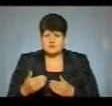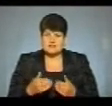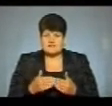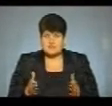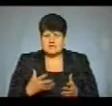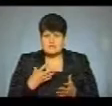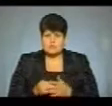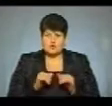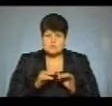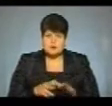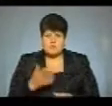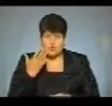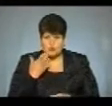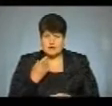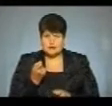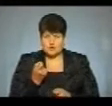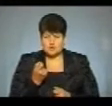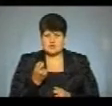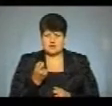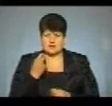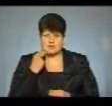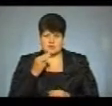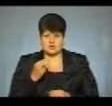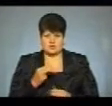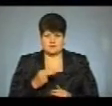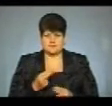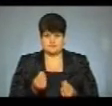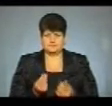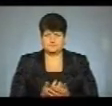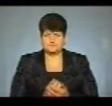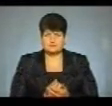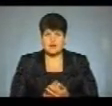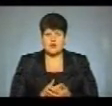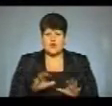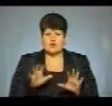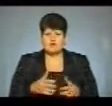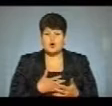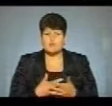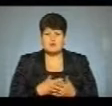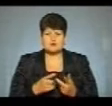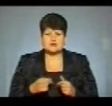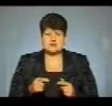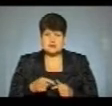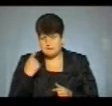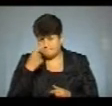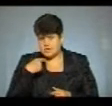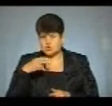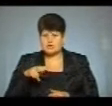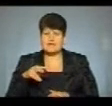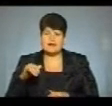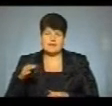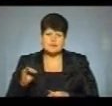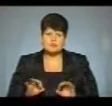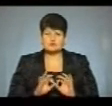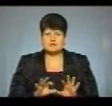вже свою справу, коли вже я трошечки більше стала краще на ноги. Голова громадської організації «Персоналіті» Ольга Петришина